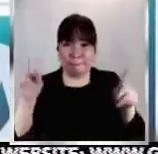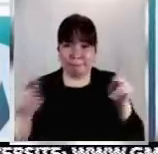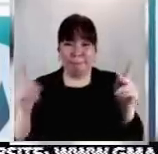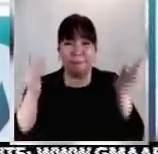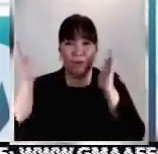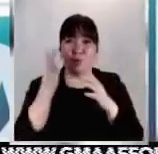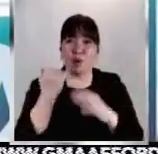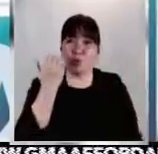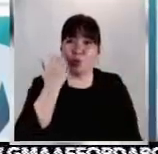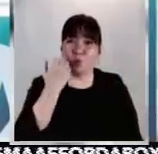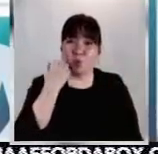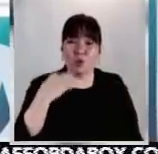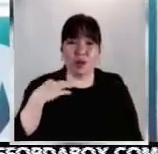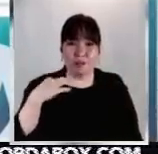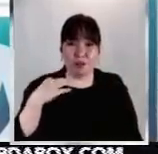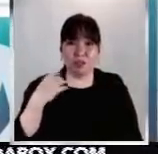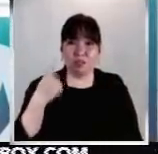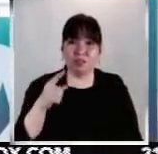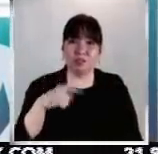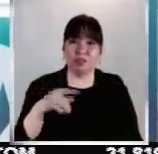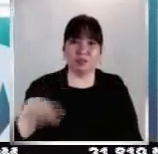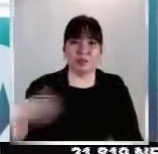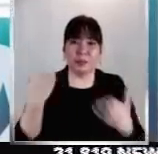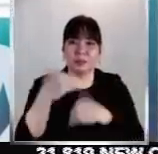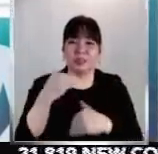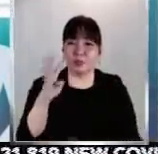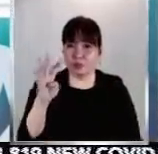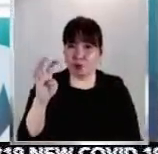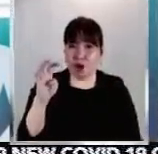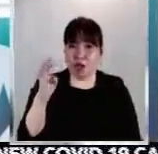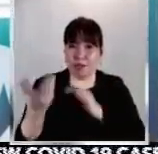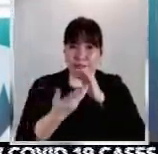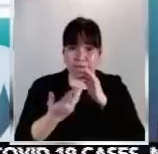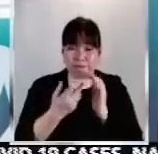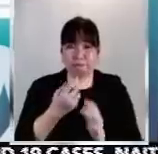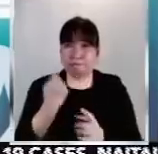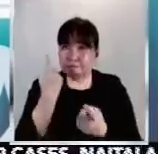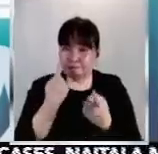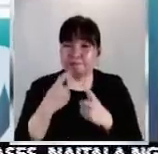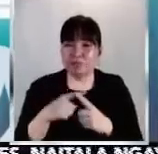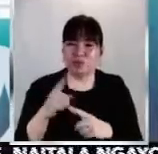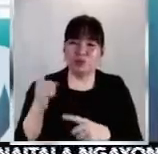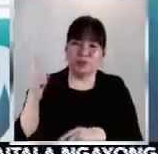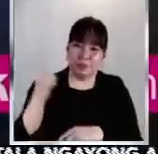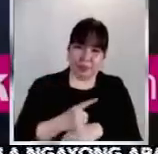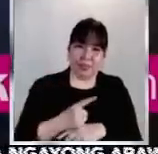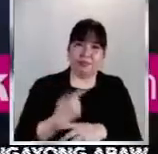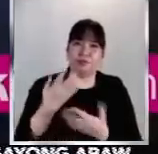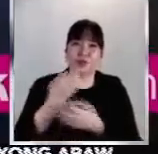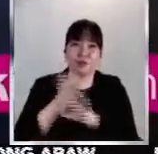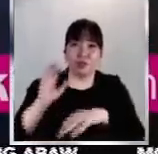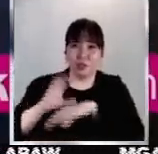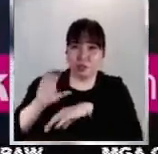ng medical volunteers, hanggang 400 patients lang kada araw ang natutugunan ng free online consultation service.